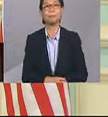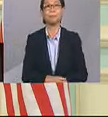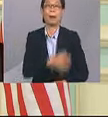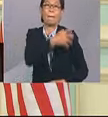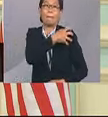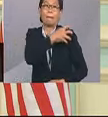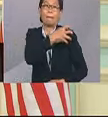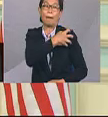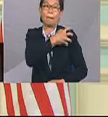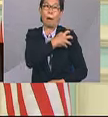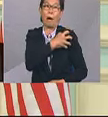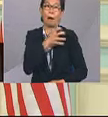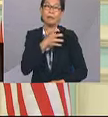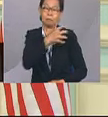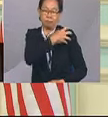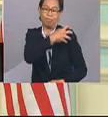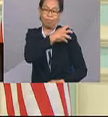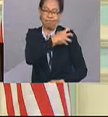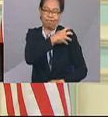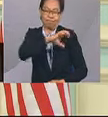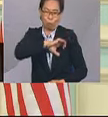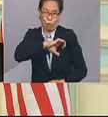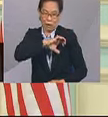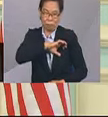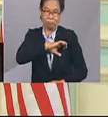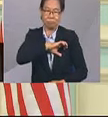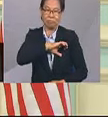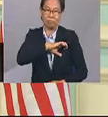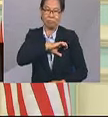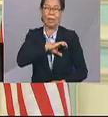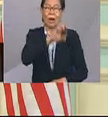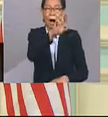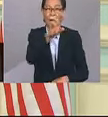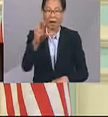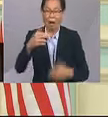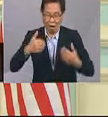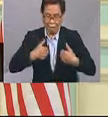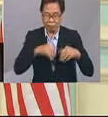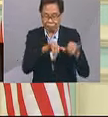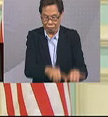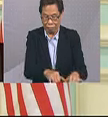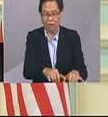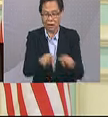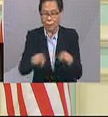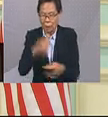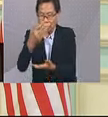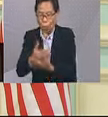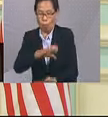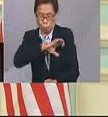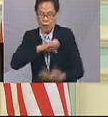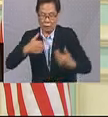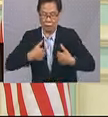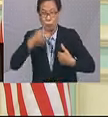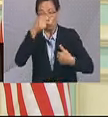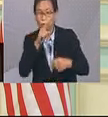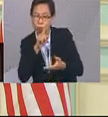berkuasa akan berada di setiap RNR dan lain-lain tempat berhenti untuk